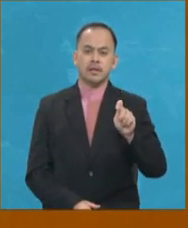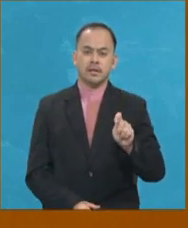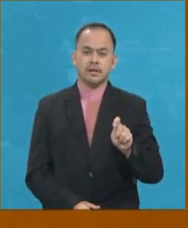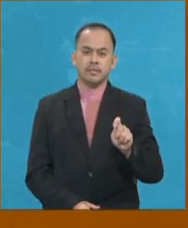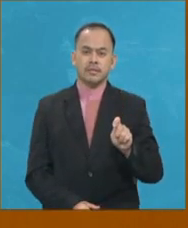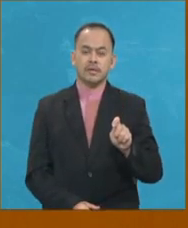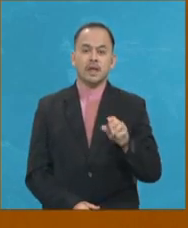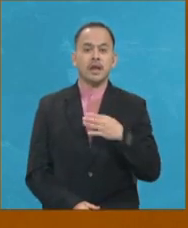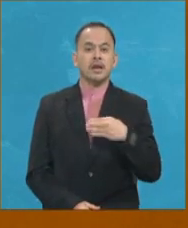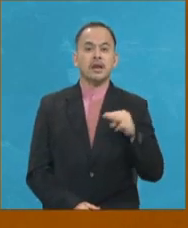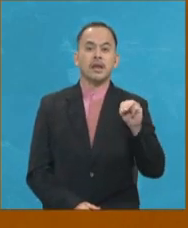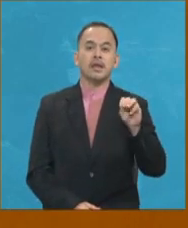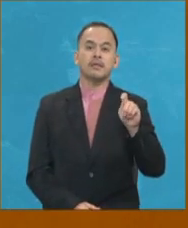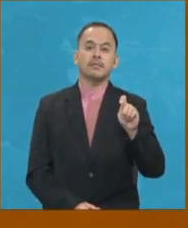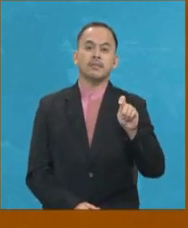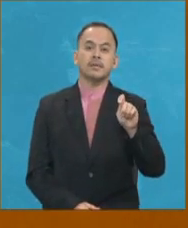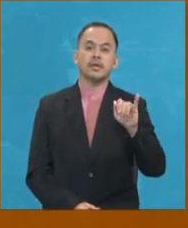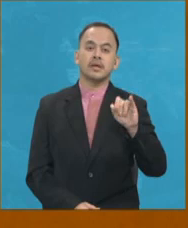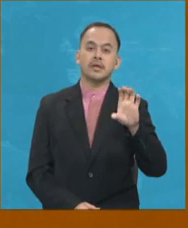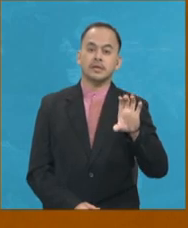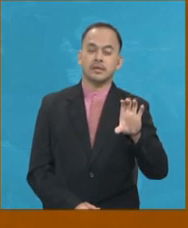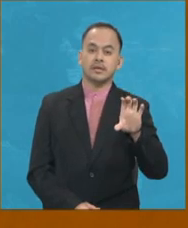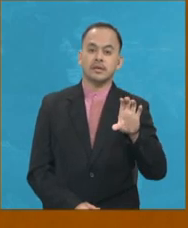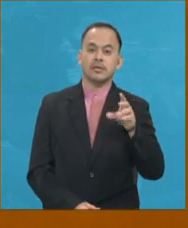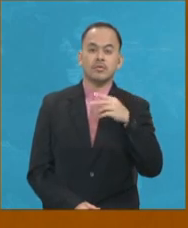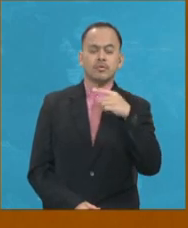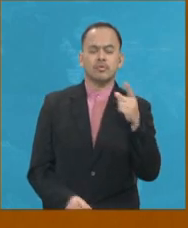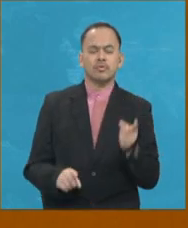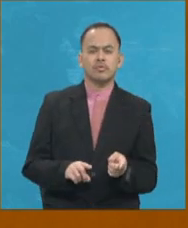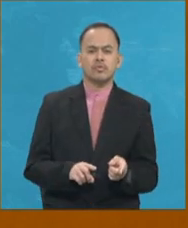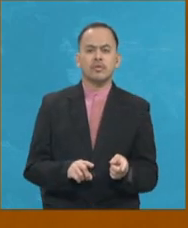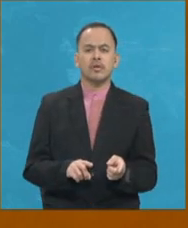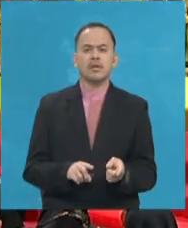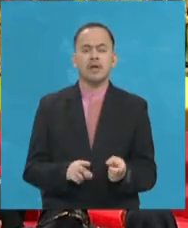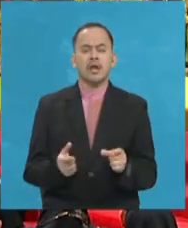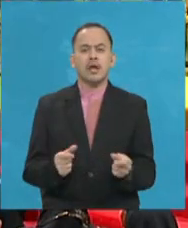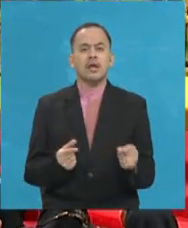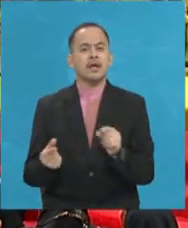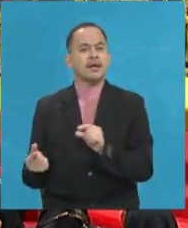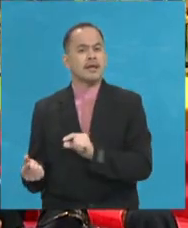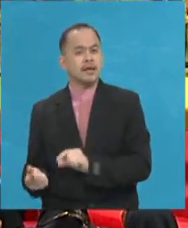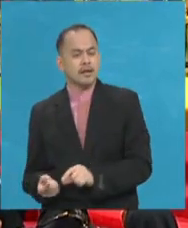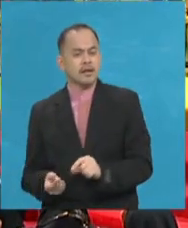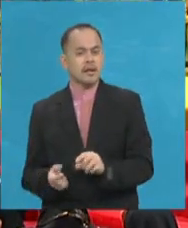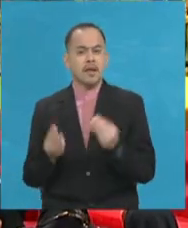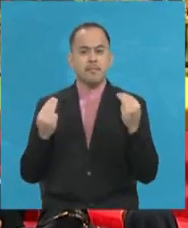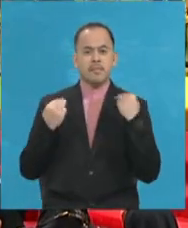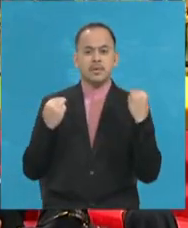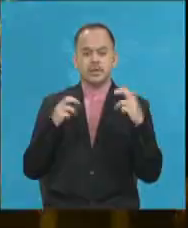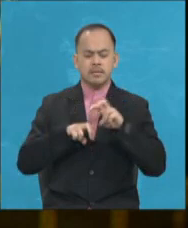Hai dan info komunikasi bagi menggantikan majelis penyelidikan Bonai